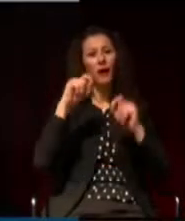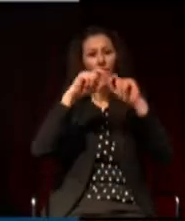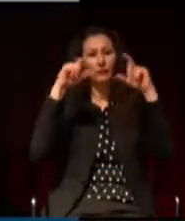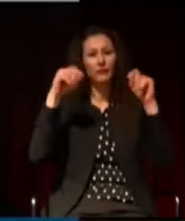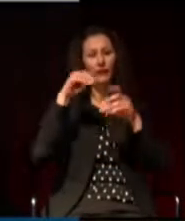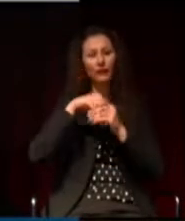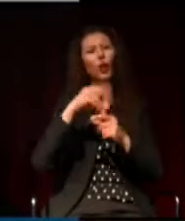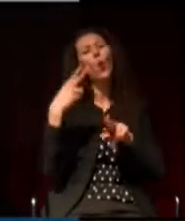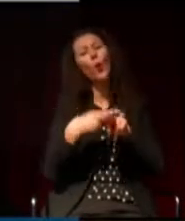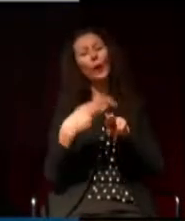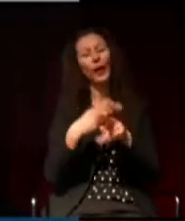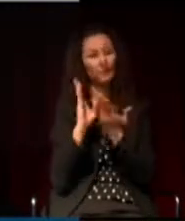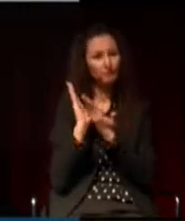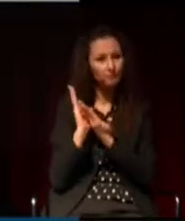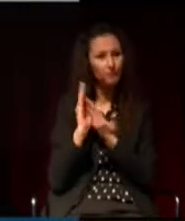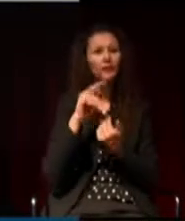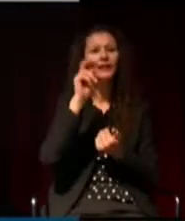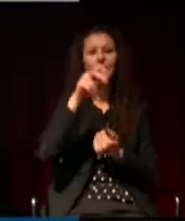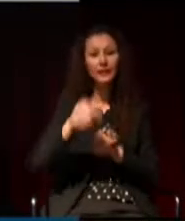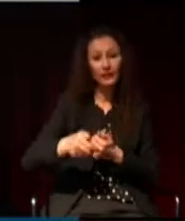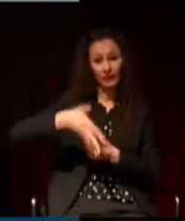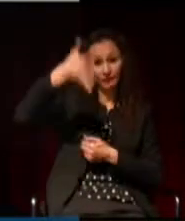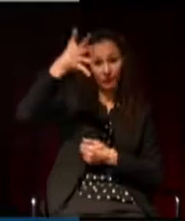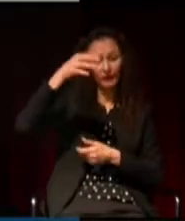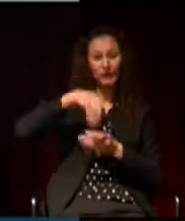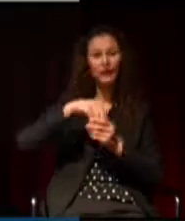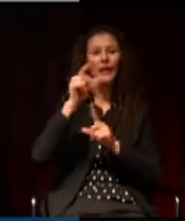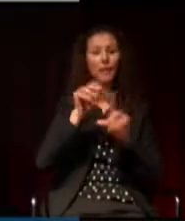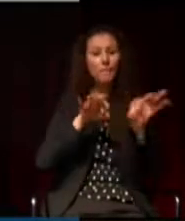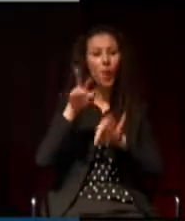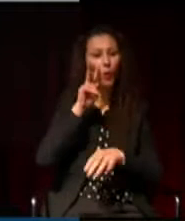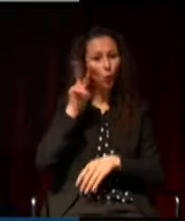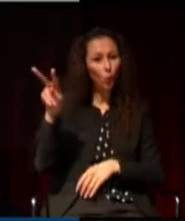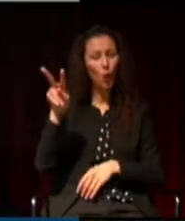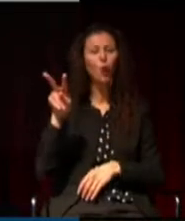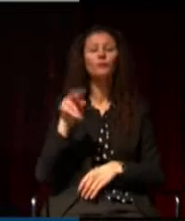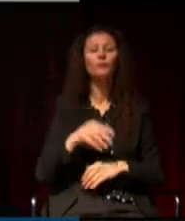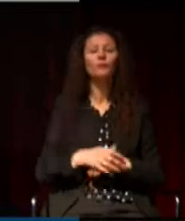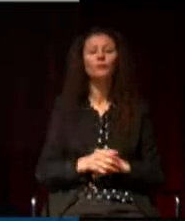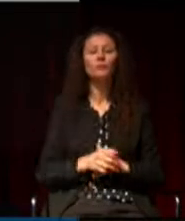bakarsak, örneğin 8 kat imar görünüyor, ayrık nizam.